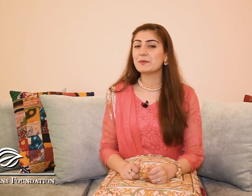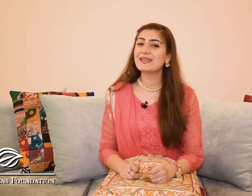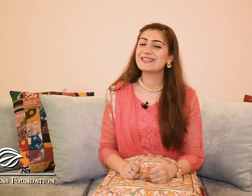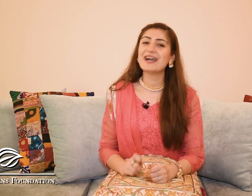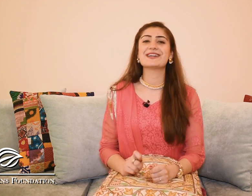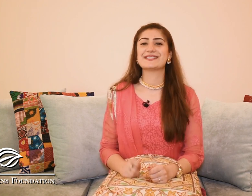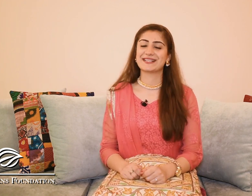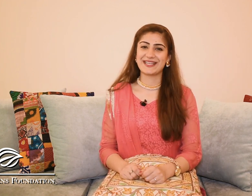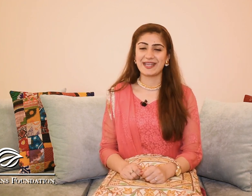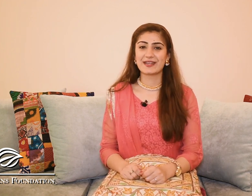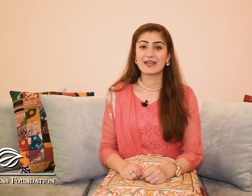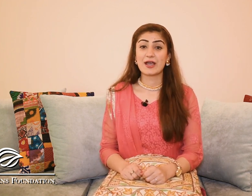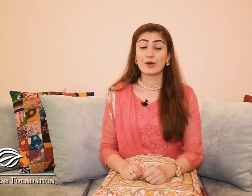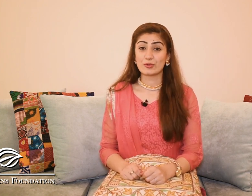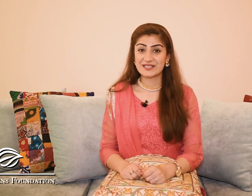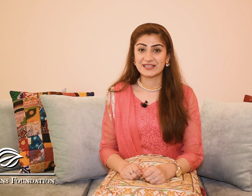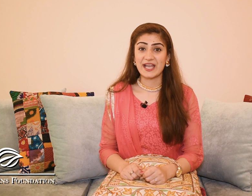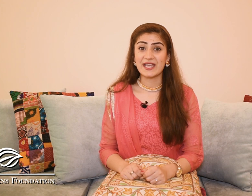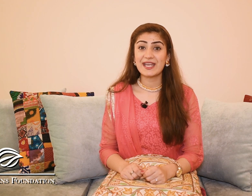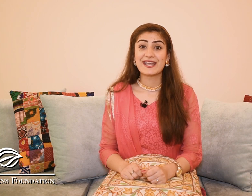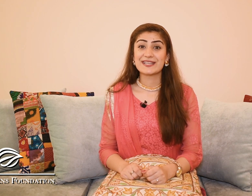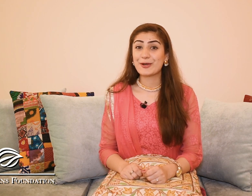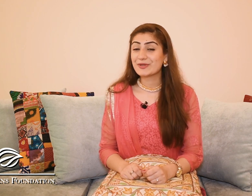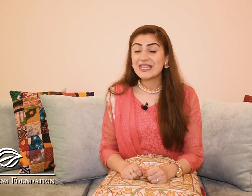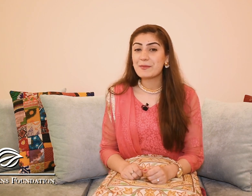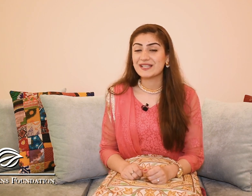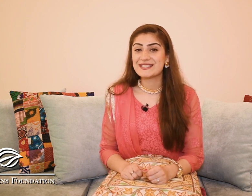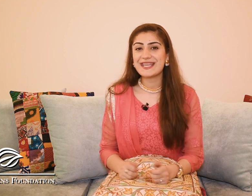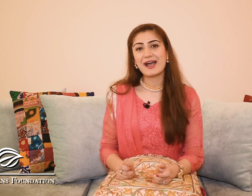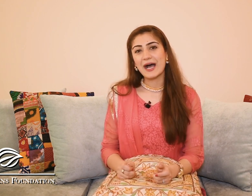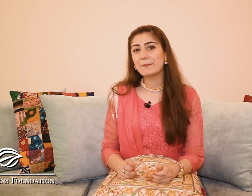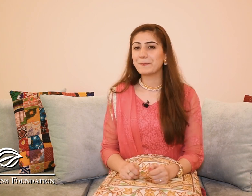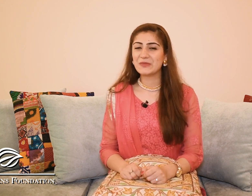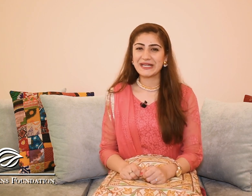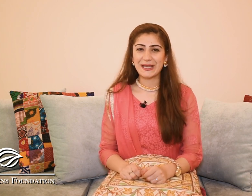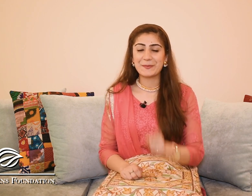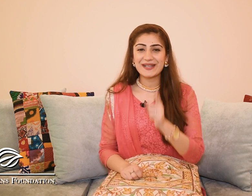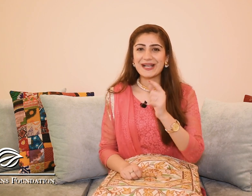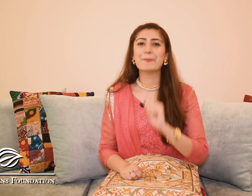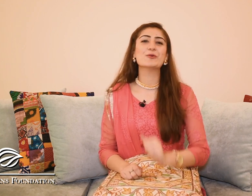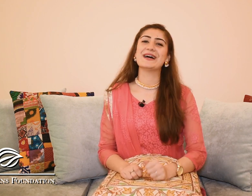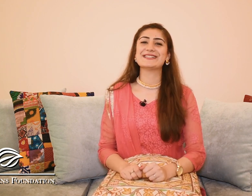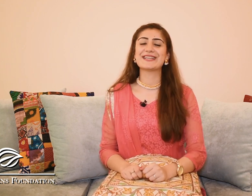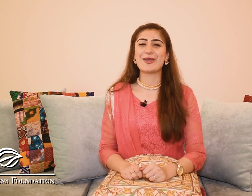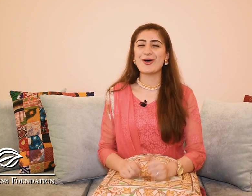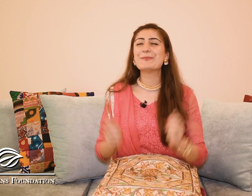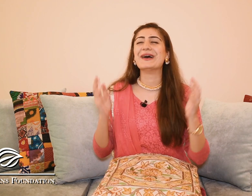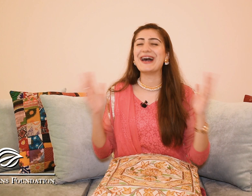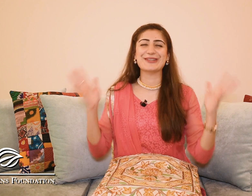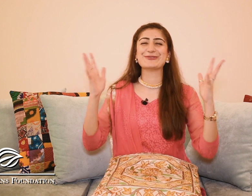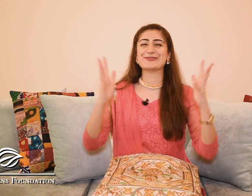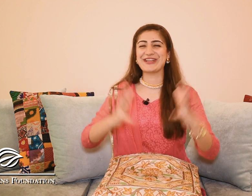के बारे में क्या कर सकते हैं. हो सकता है कि उनकी मदद से आप अपने डर पे काबू पा सकें